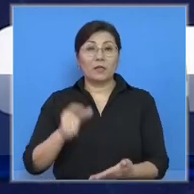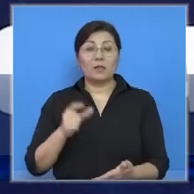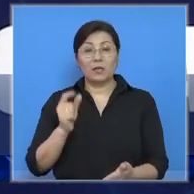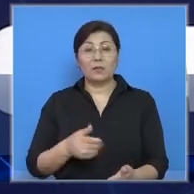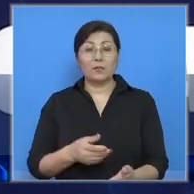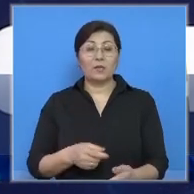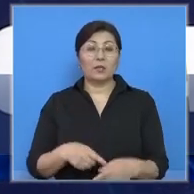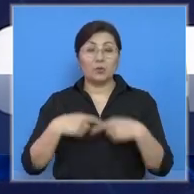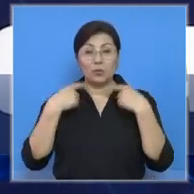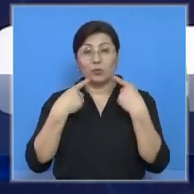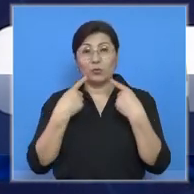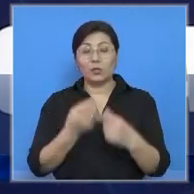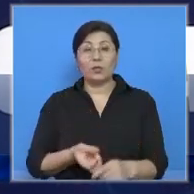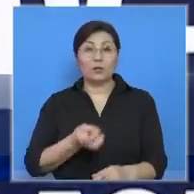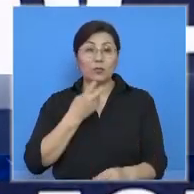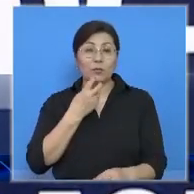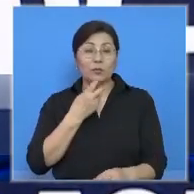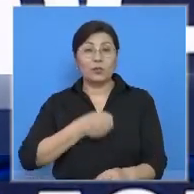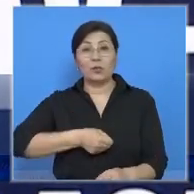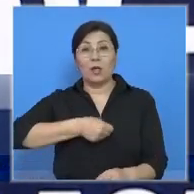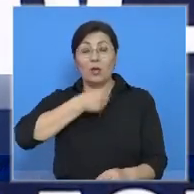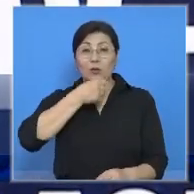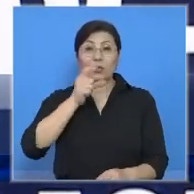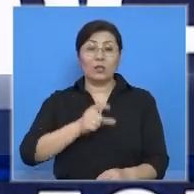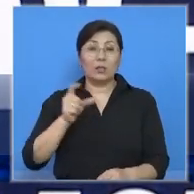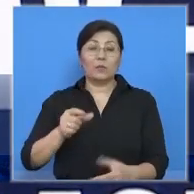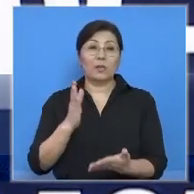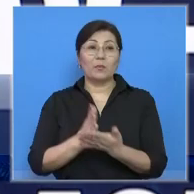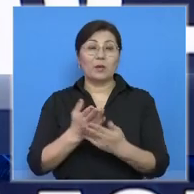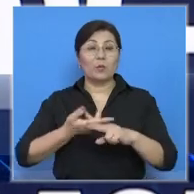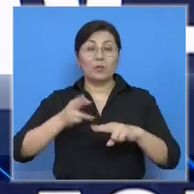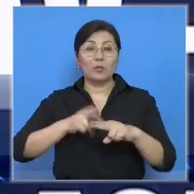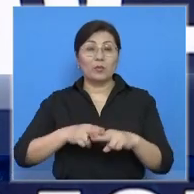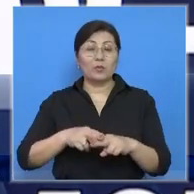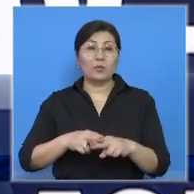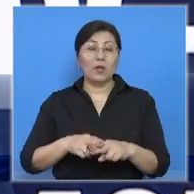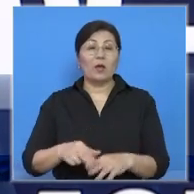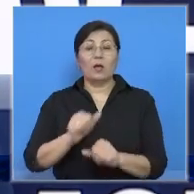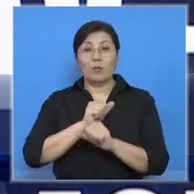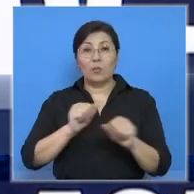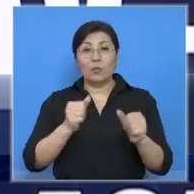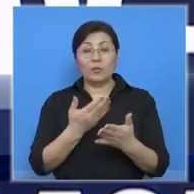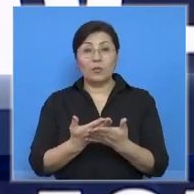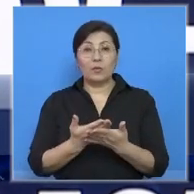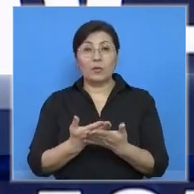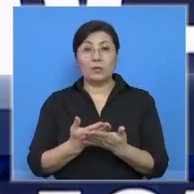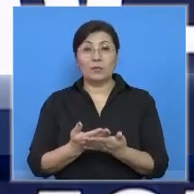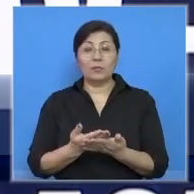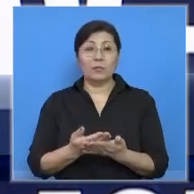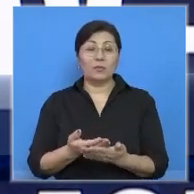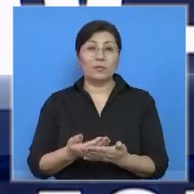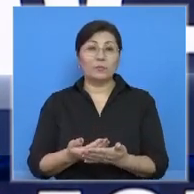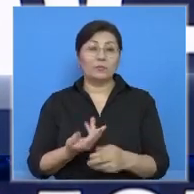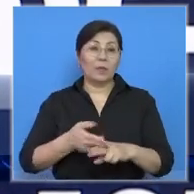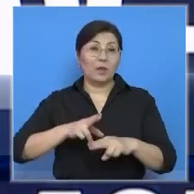отырған жастар емес, үлкен кісілер. Соған бетіп қарап отырсаң, тіпті бір болмайтын, күлмейтін нәрсе өкіл жатады.